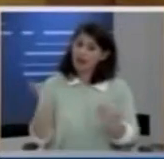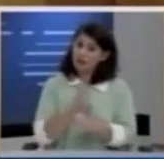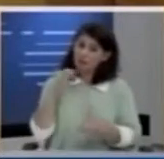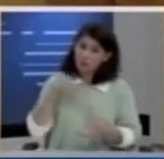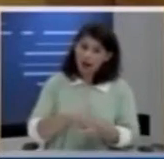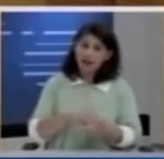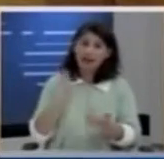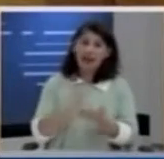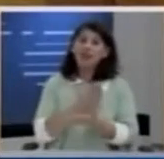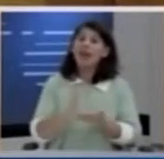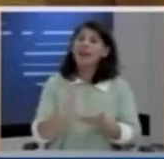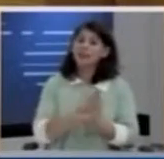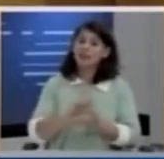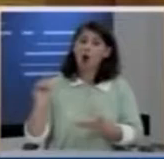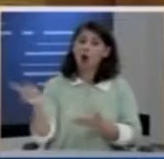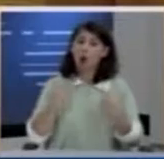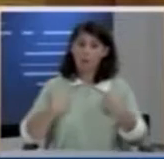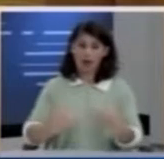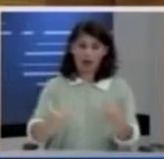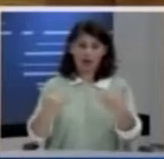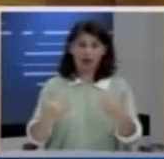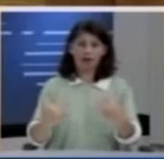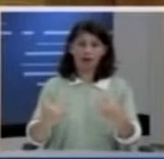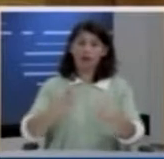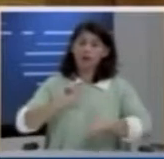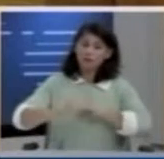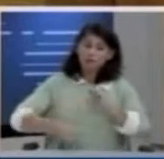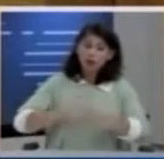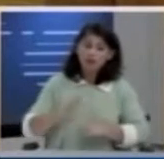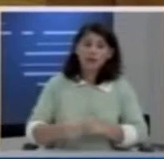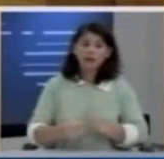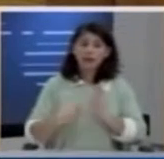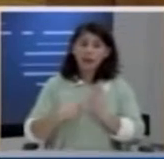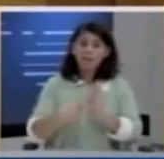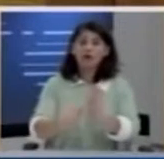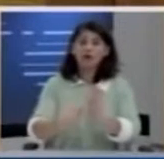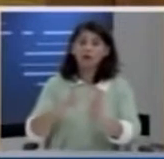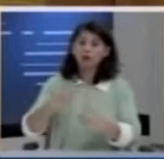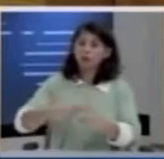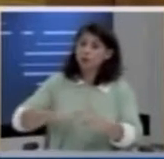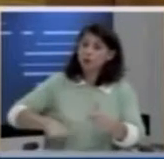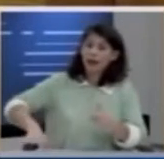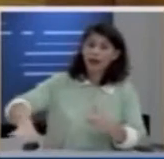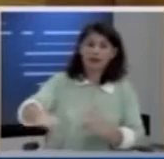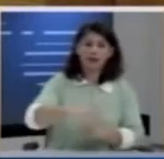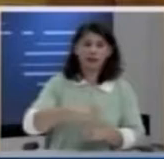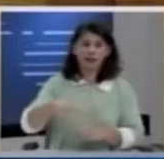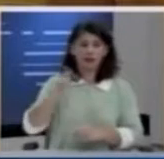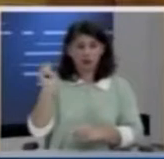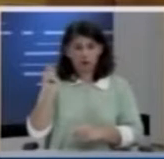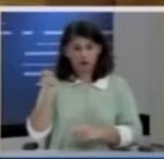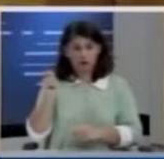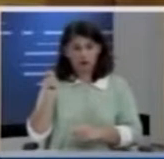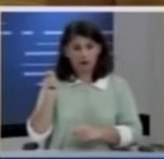να διαλύσετε την Ολομέλεια. Προσπαθείτε απεγνωσμένα να παρουσιάσετε στον ελληνικό λαό ότι στο